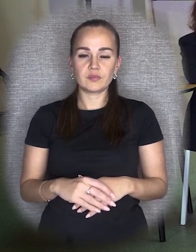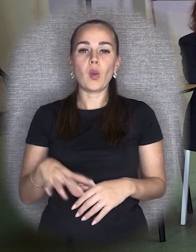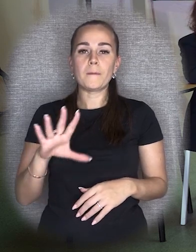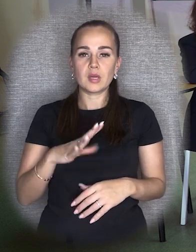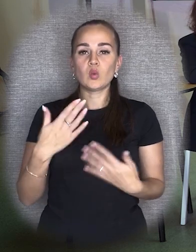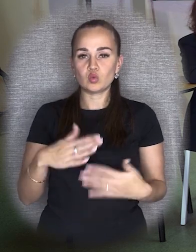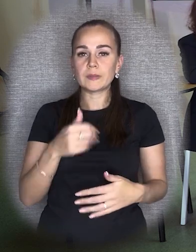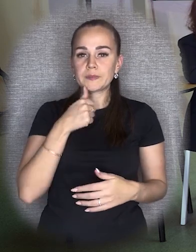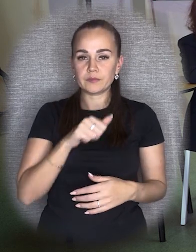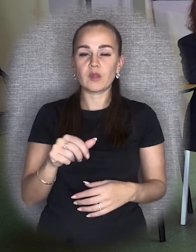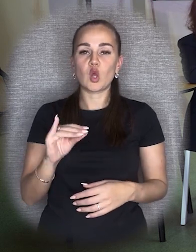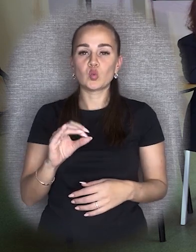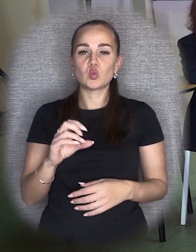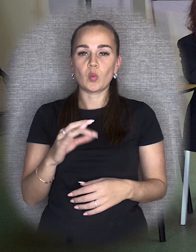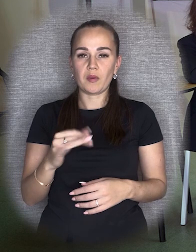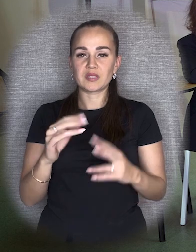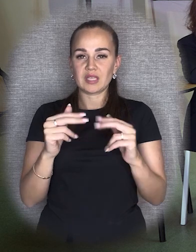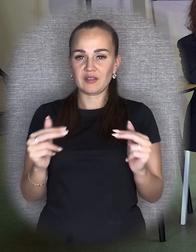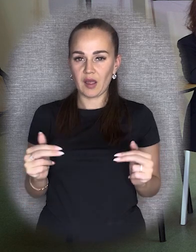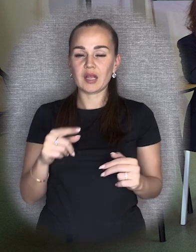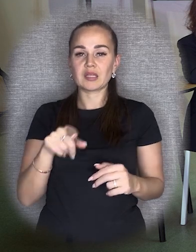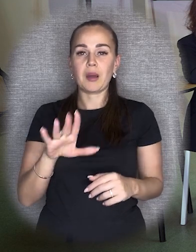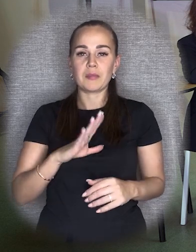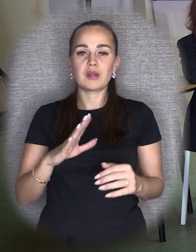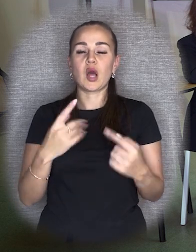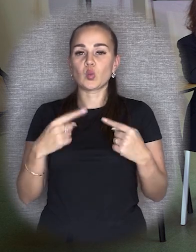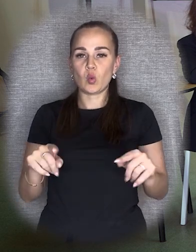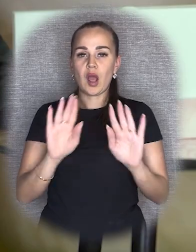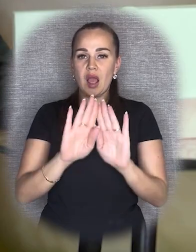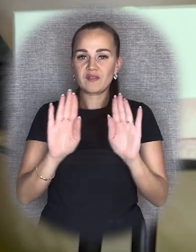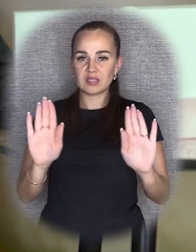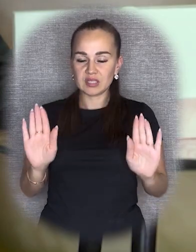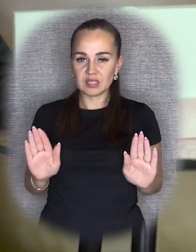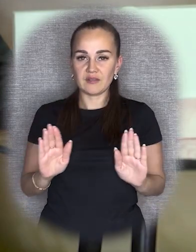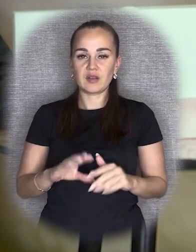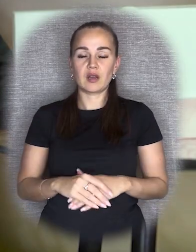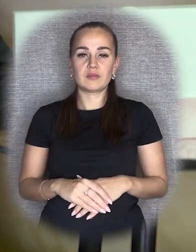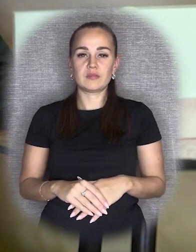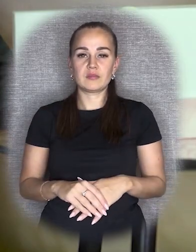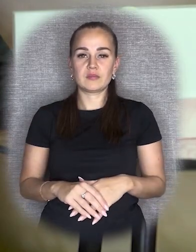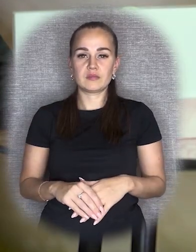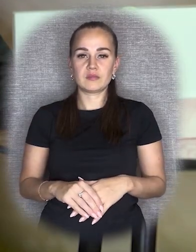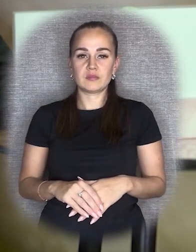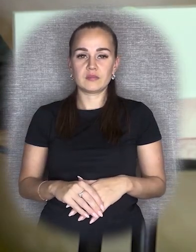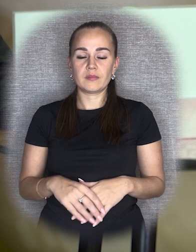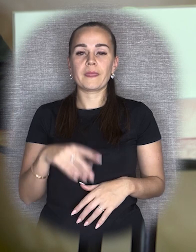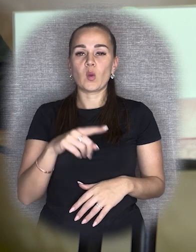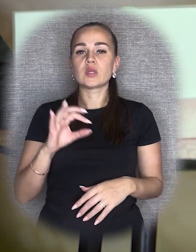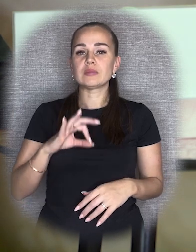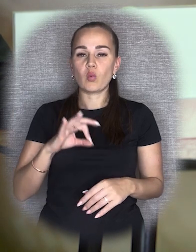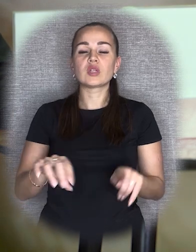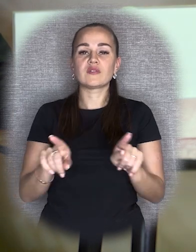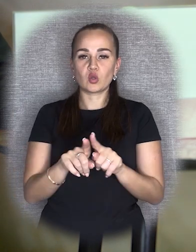И там, собственно, выставка называлась «Сфумата». Если можно, пару слов о ней, да? Я тоже там применял ткани, там